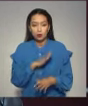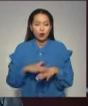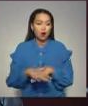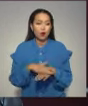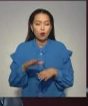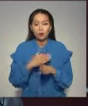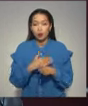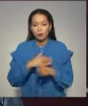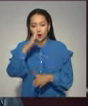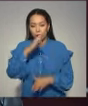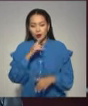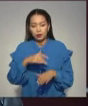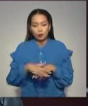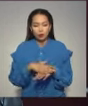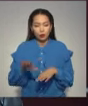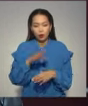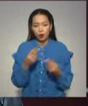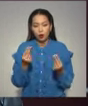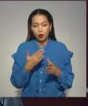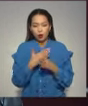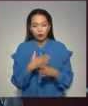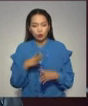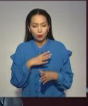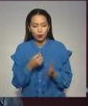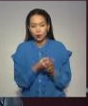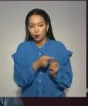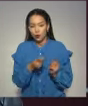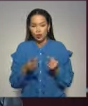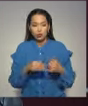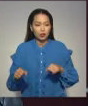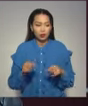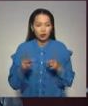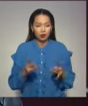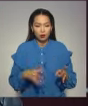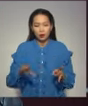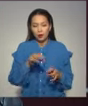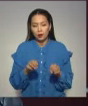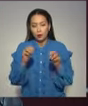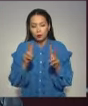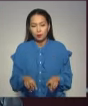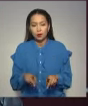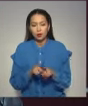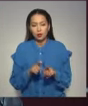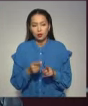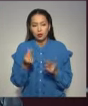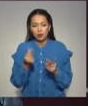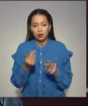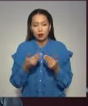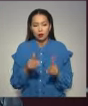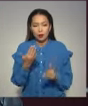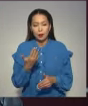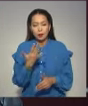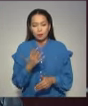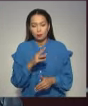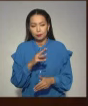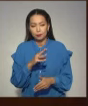көмектің бөлек Қазақстан тұрғындары ақшалай көмек көрсетті. Осы уақытқа дейін жер сілкінісінен зардап шеккендерге арнайы ашылған ресми шотқа шамамен 5 миллион доллар